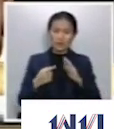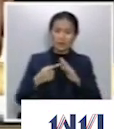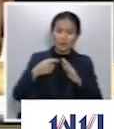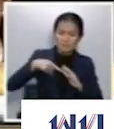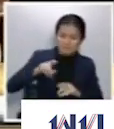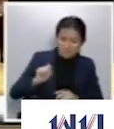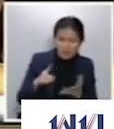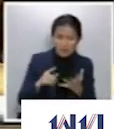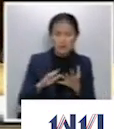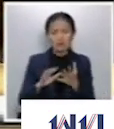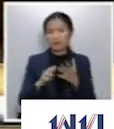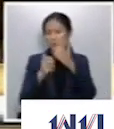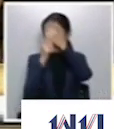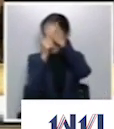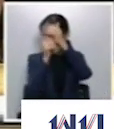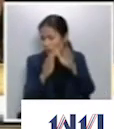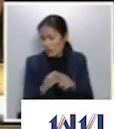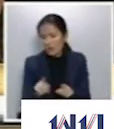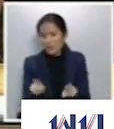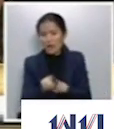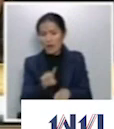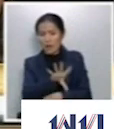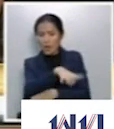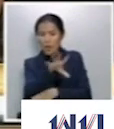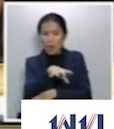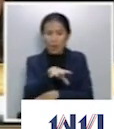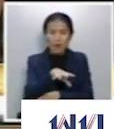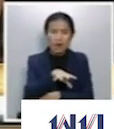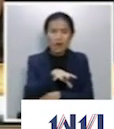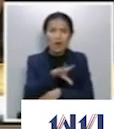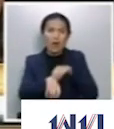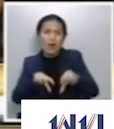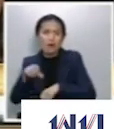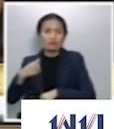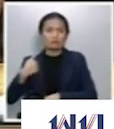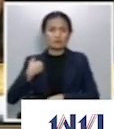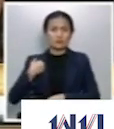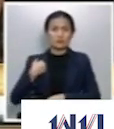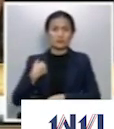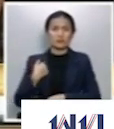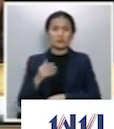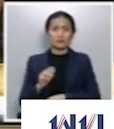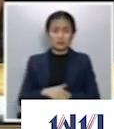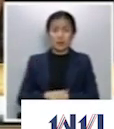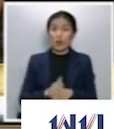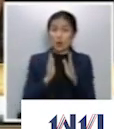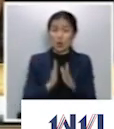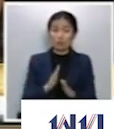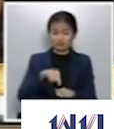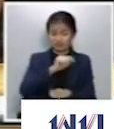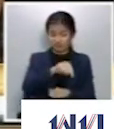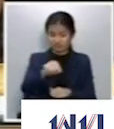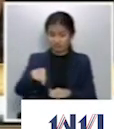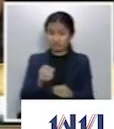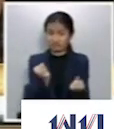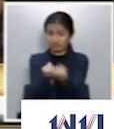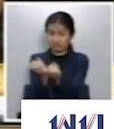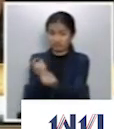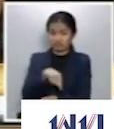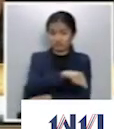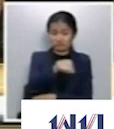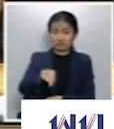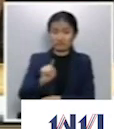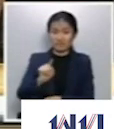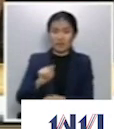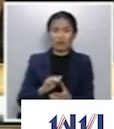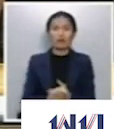ละแสวงหาผลแสวงหาผลประโยชน์จากผู้ถูกกระทำเหยื่อทั้งหลายทั้งปวงคือบุคคลที่เป็นที่รักแก้วตาดวง